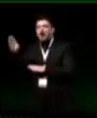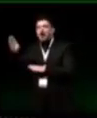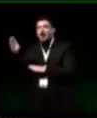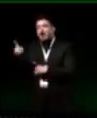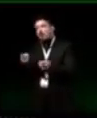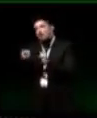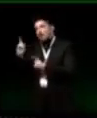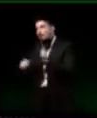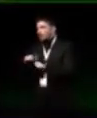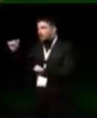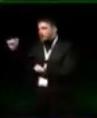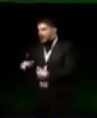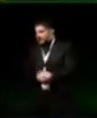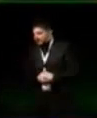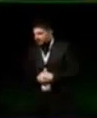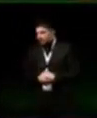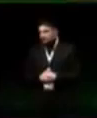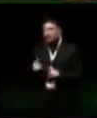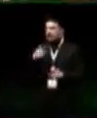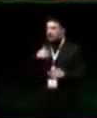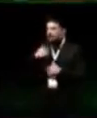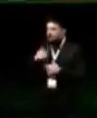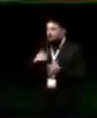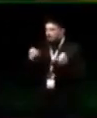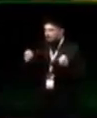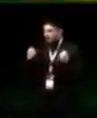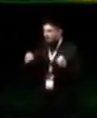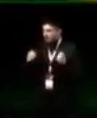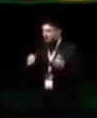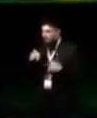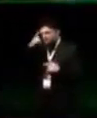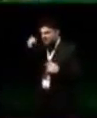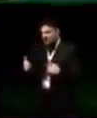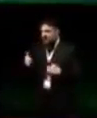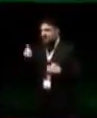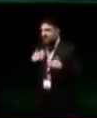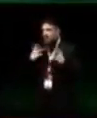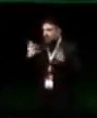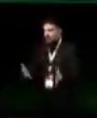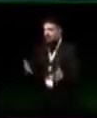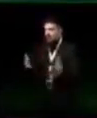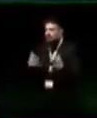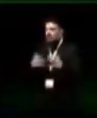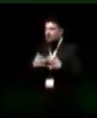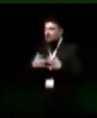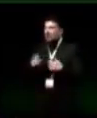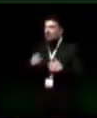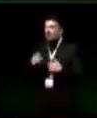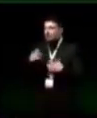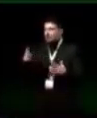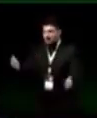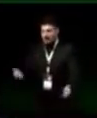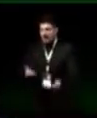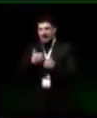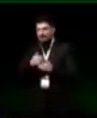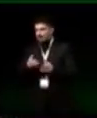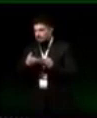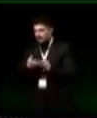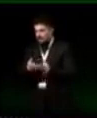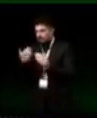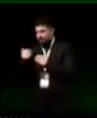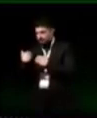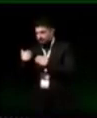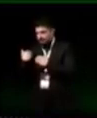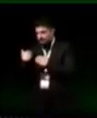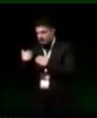la forza, l'intelligenza, la passione, in un momento di difficoltà e di autoreferenzialità, si caricano a bordo ciò che va caricato